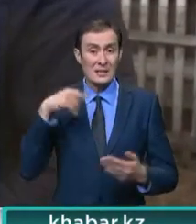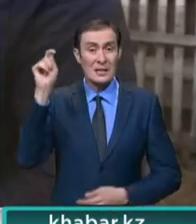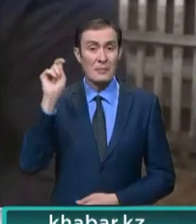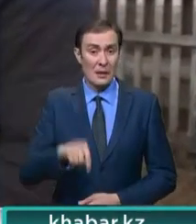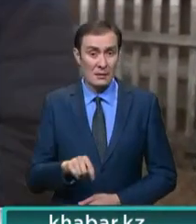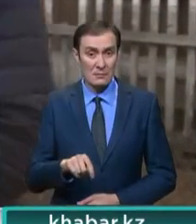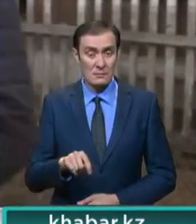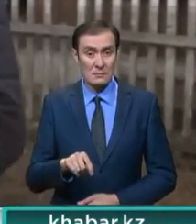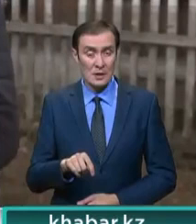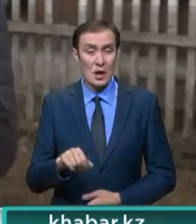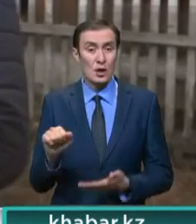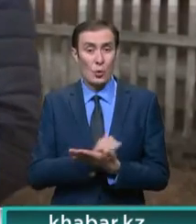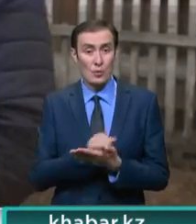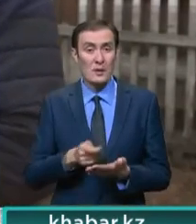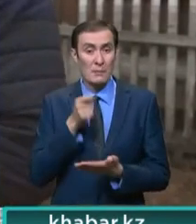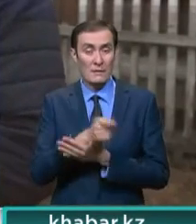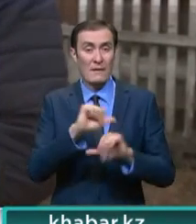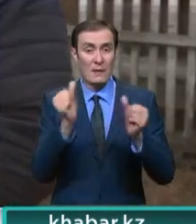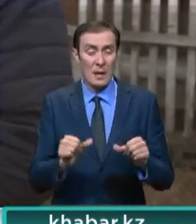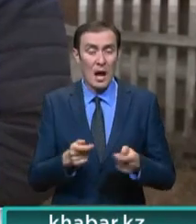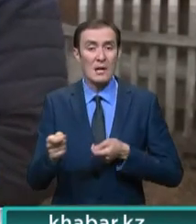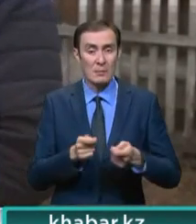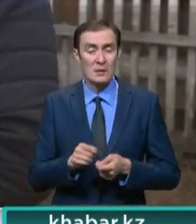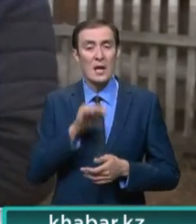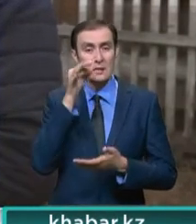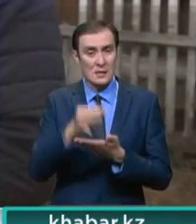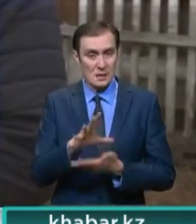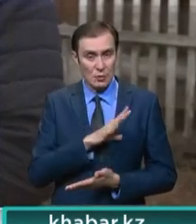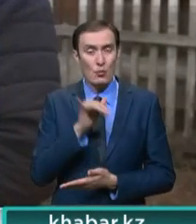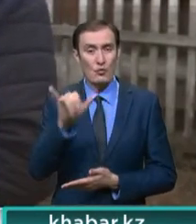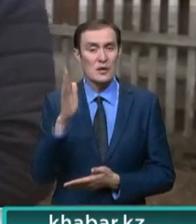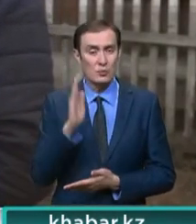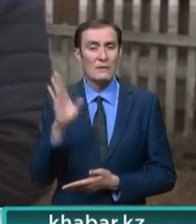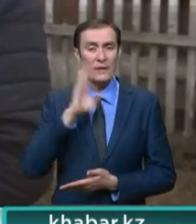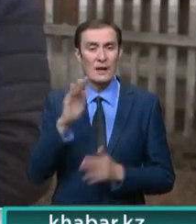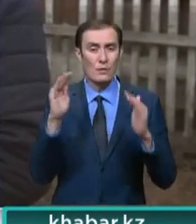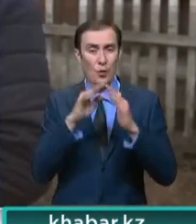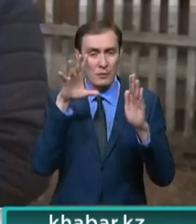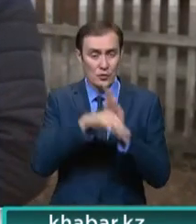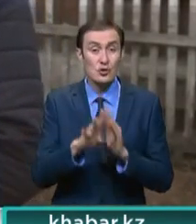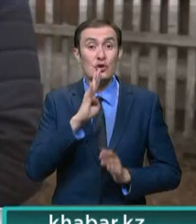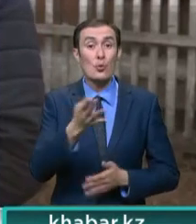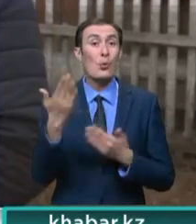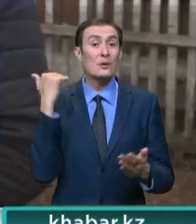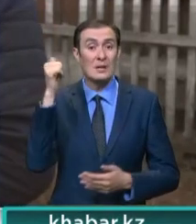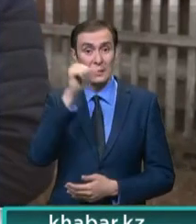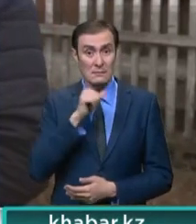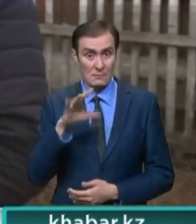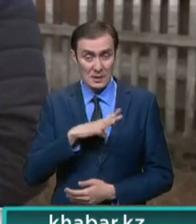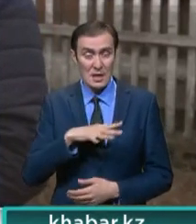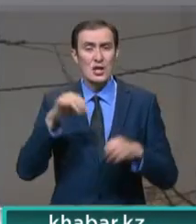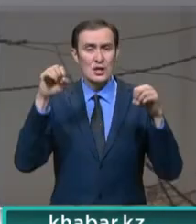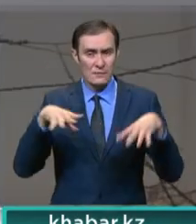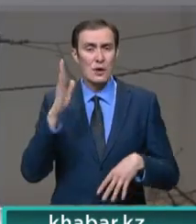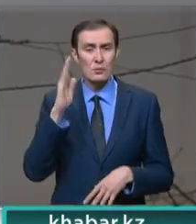приехал, документы оформляли, акимат сказал, у вас будет и вода в доме. Это было еще 4 года назад. Да, да, и свет у вас